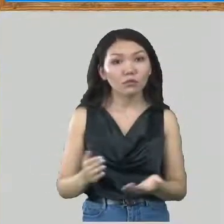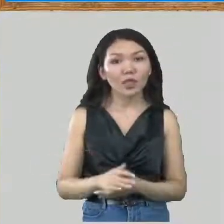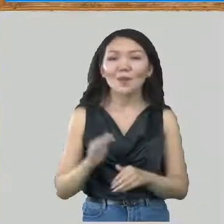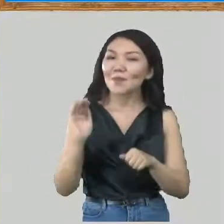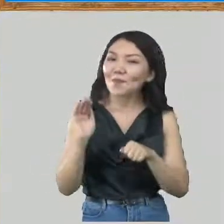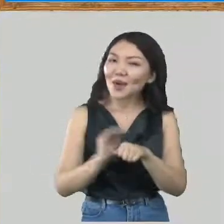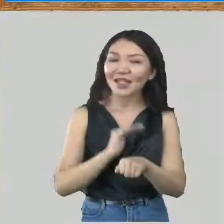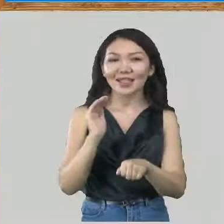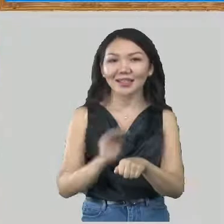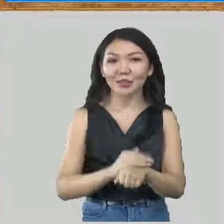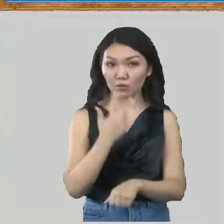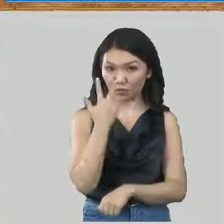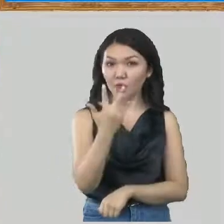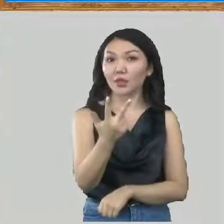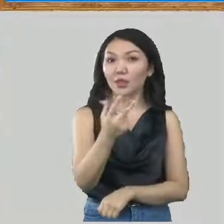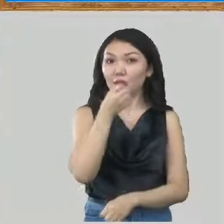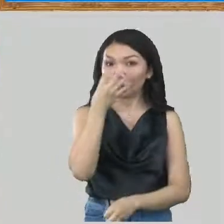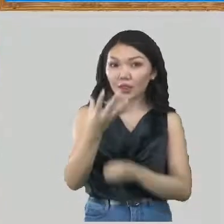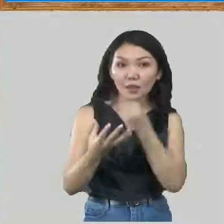Молодцы, 3 цветка.